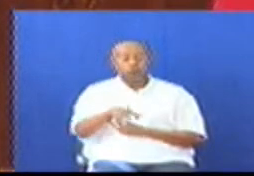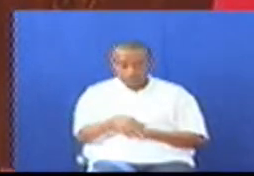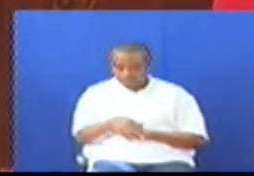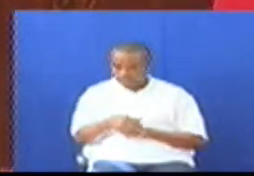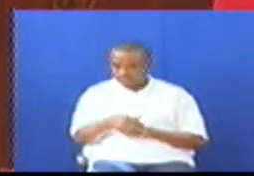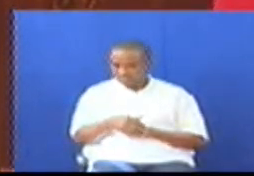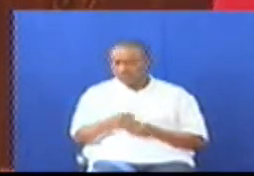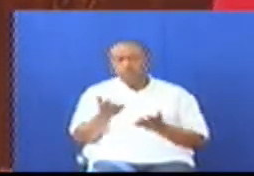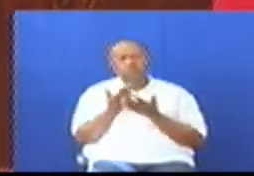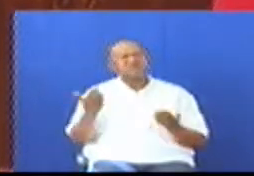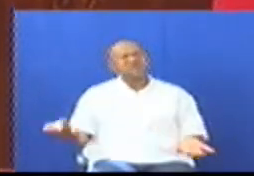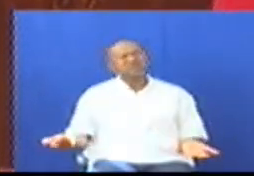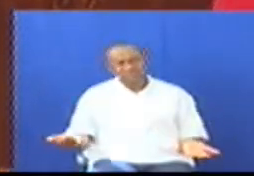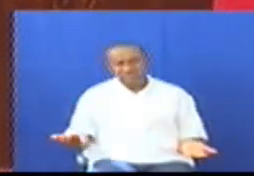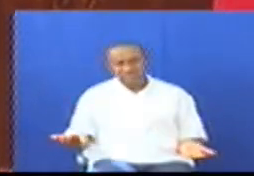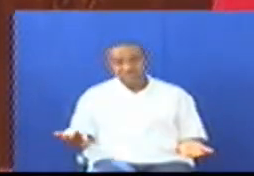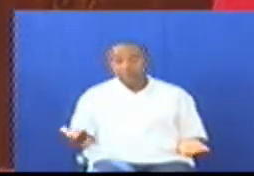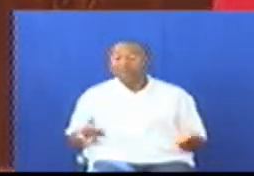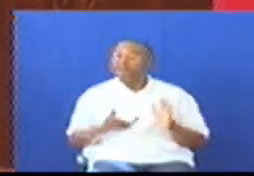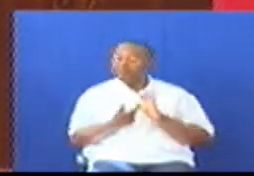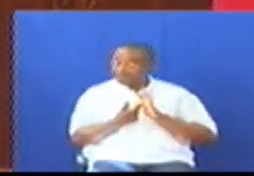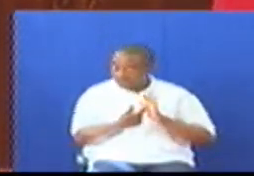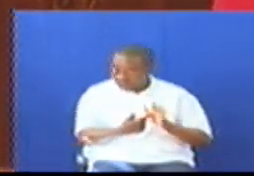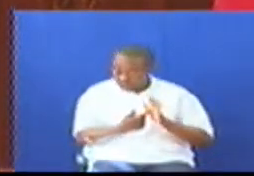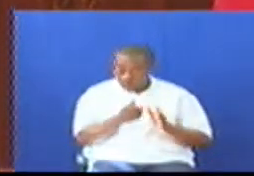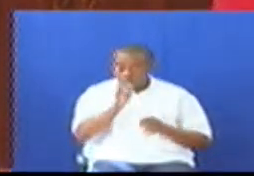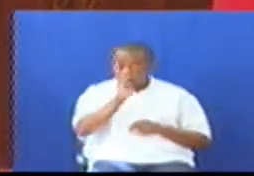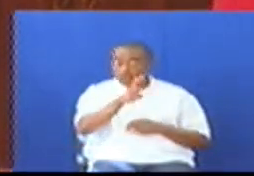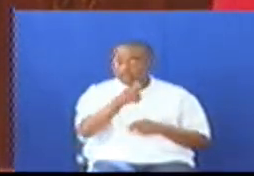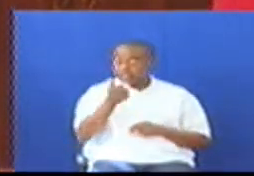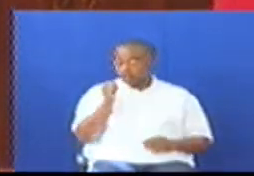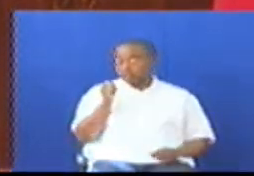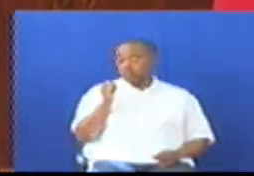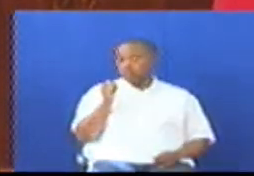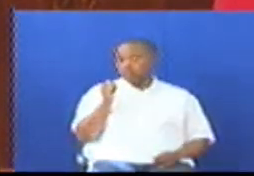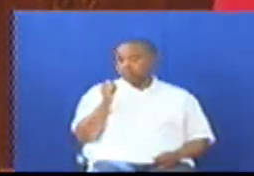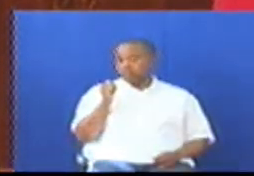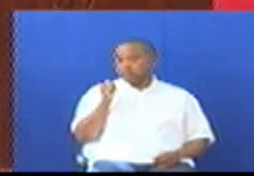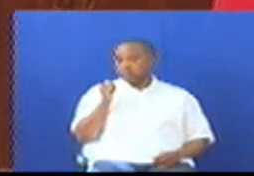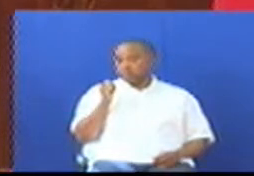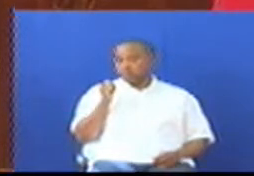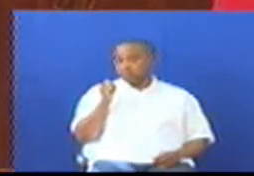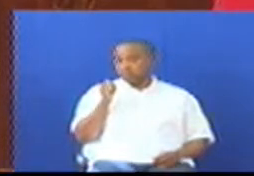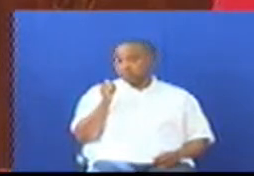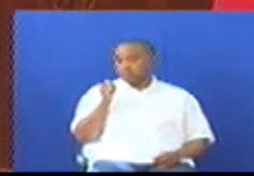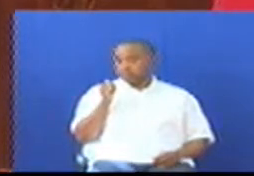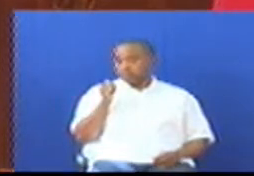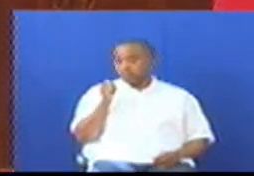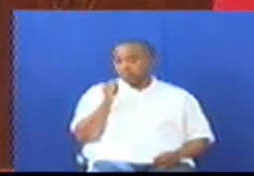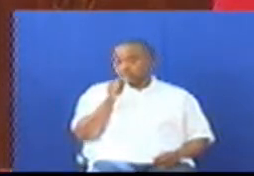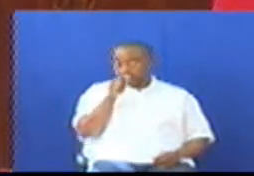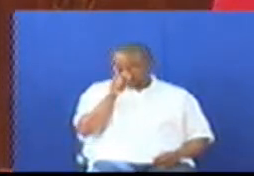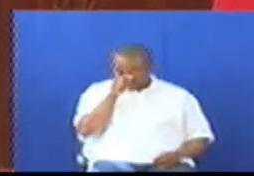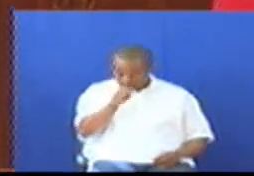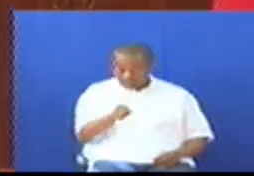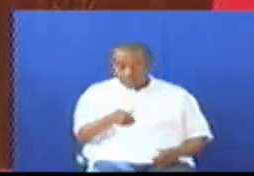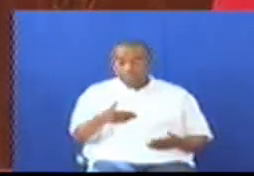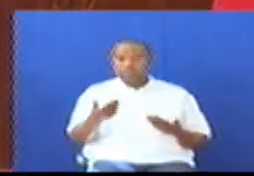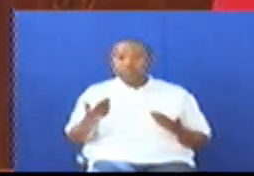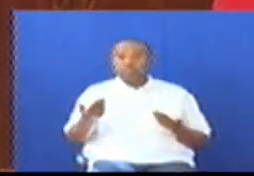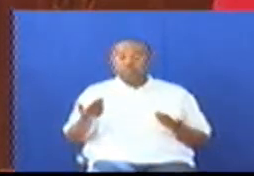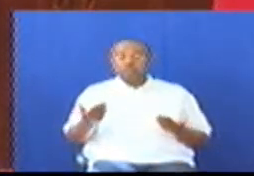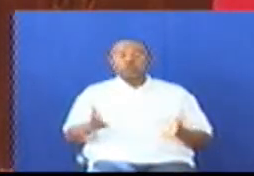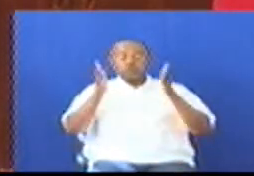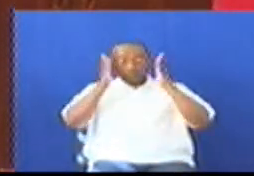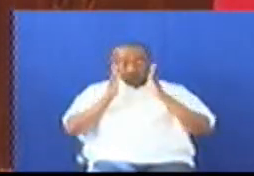mfano. Mwaka 2019 kuna head wa internal auditor alikuwa